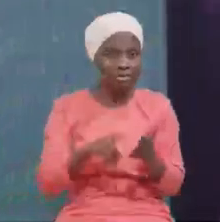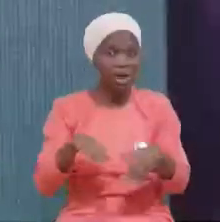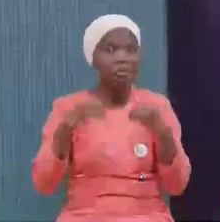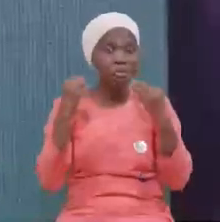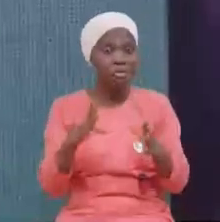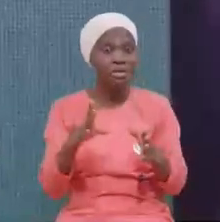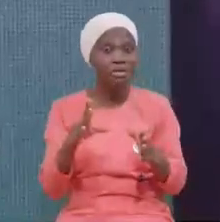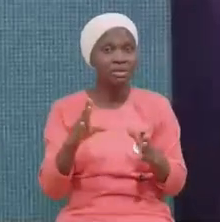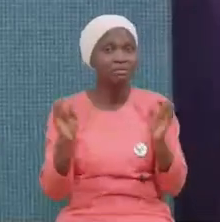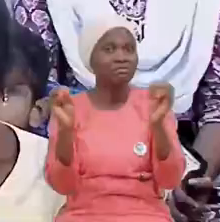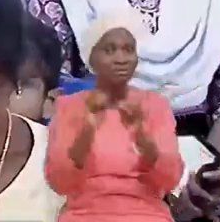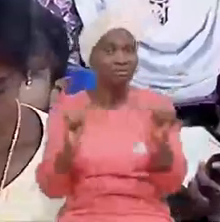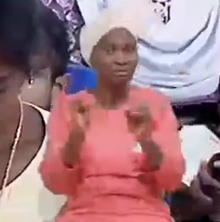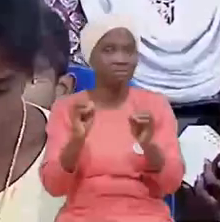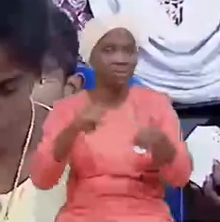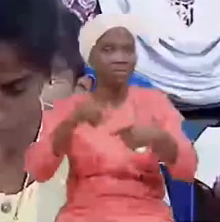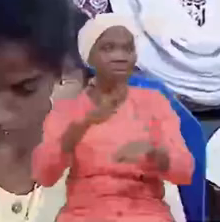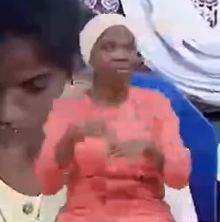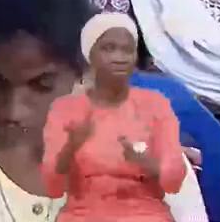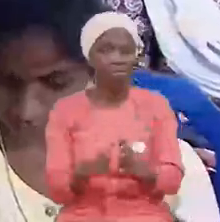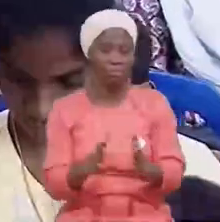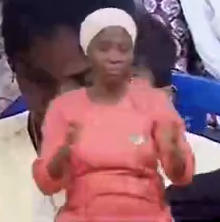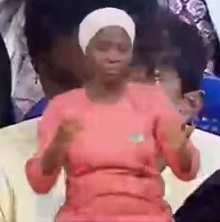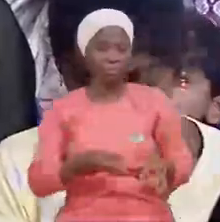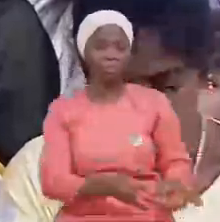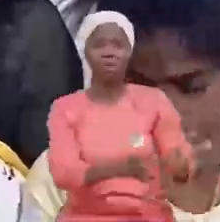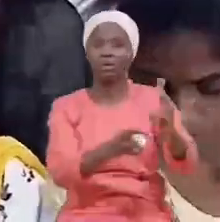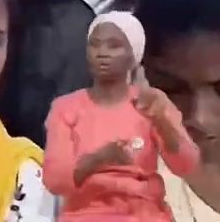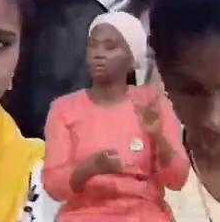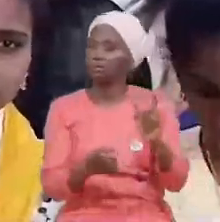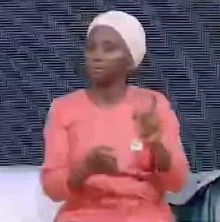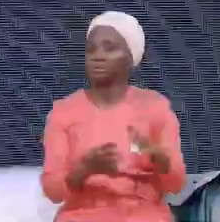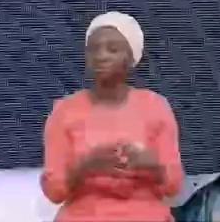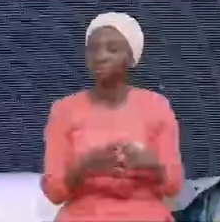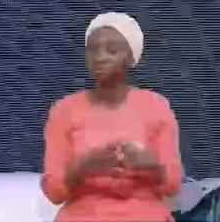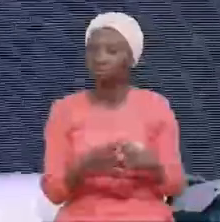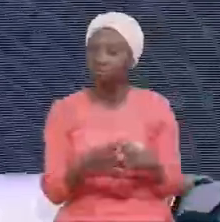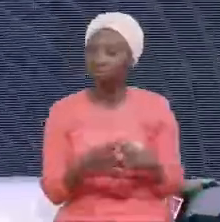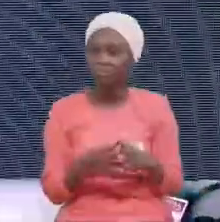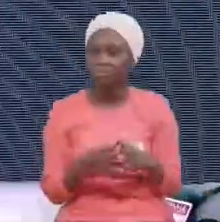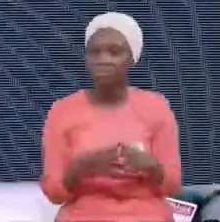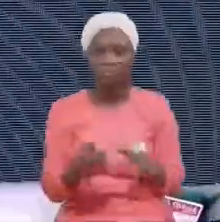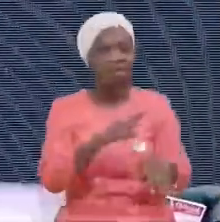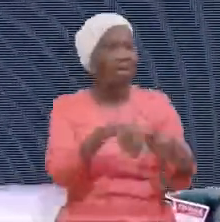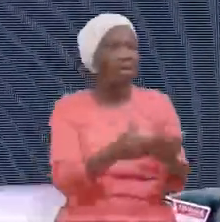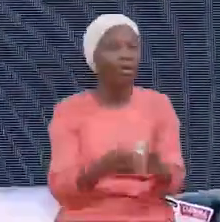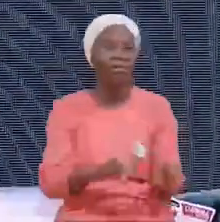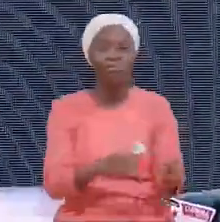Est-ce que vous remarquez combien de zéros sur la voie large? Tout le monde le fait et il le fait.